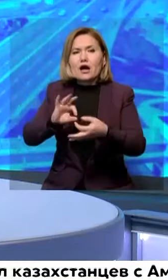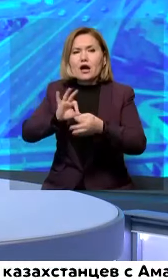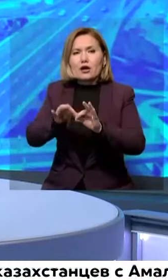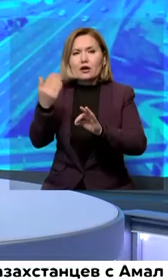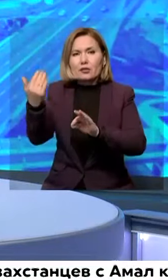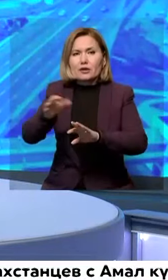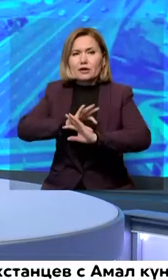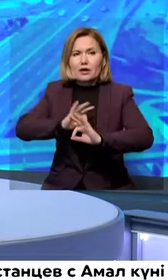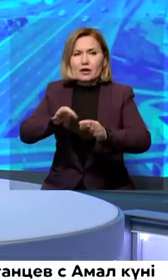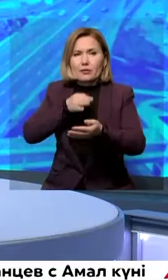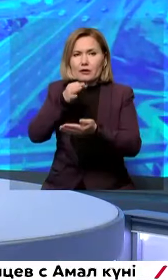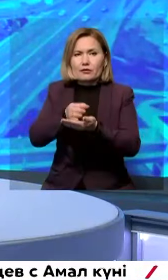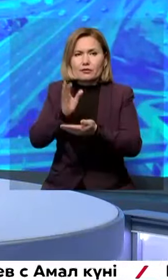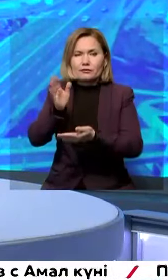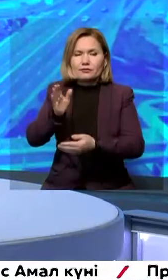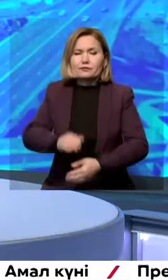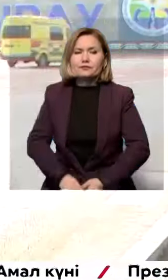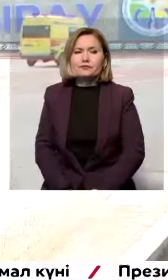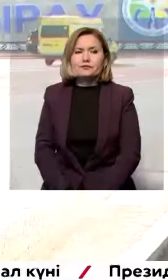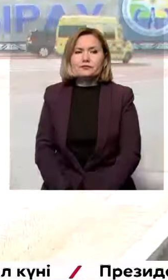Әріптесім Бекзат Аманов айтады.